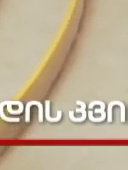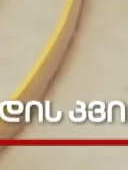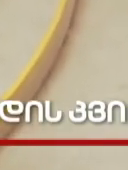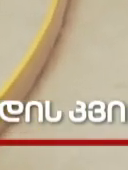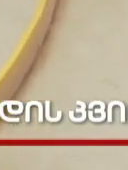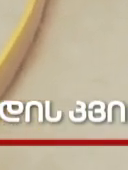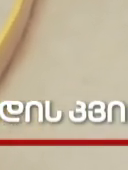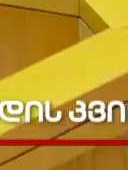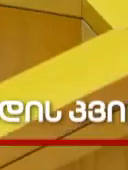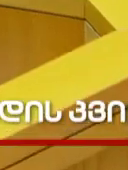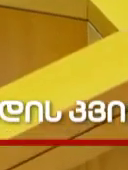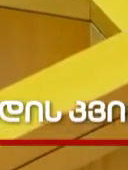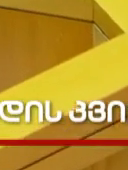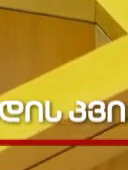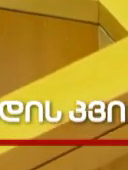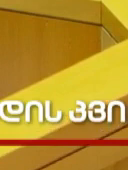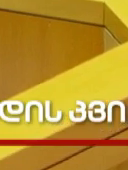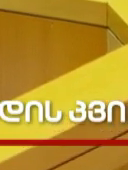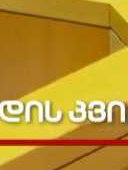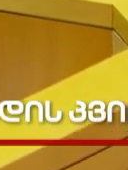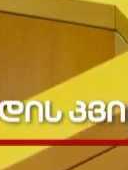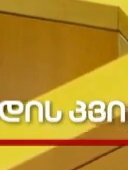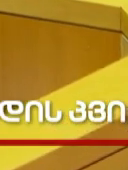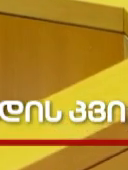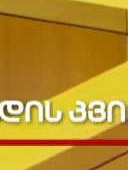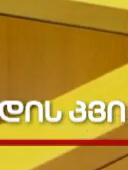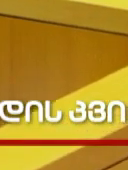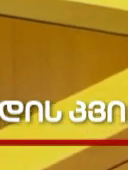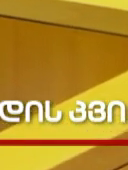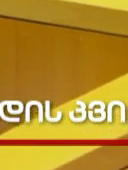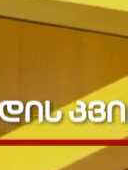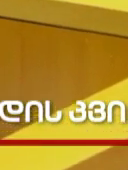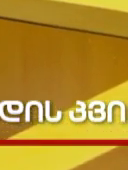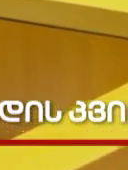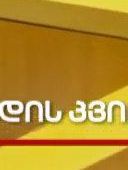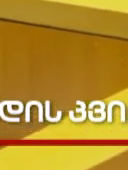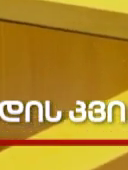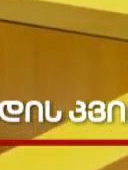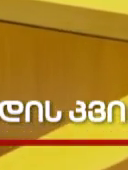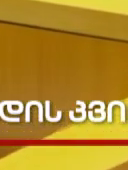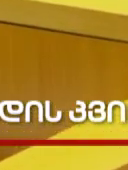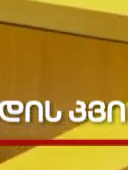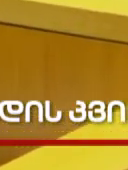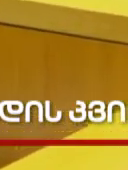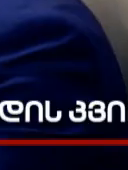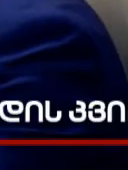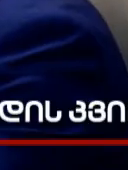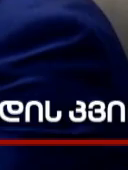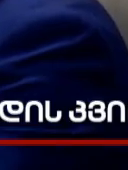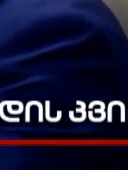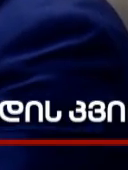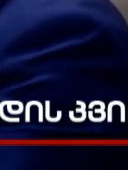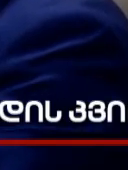Irakli gariba shuma musahleu basutrarom tauroba cu acanis eronului interese binen gamon dinare mokmedebs da sakartveloshi meore fronti ar